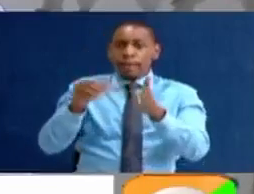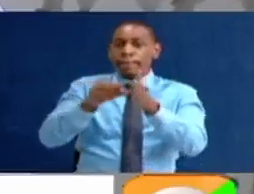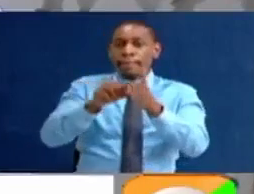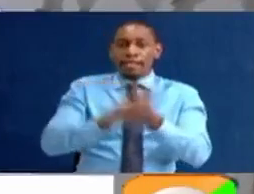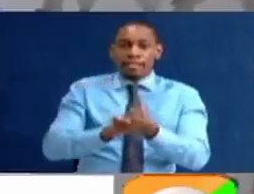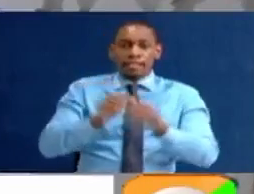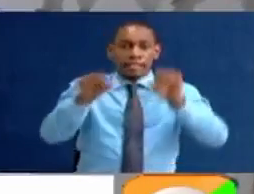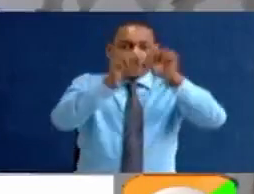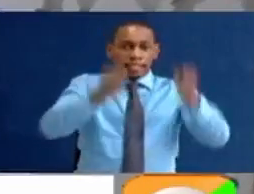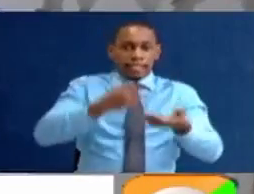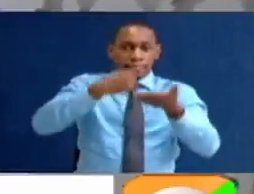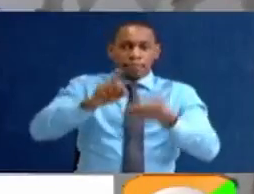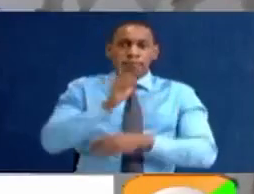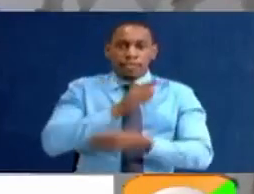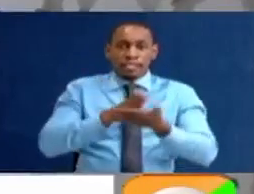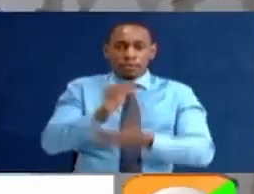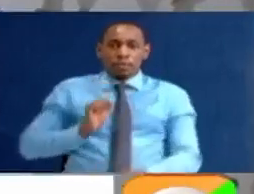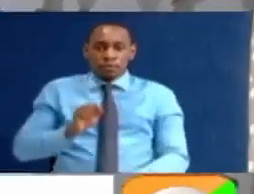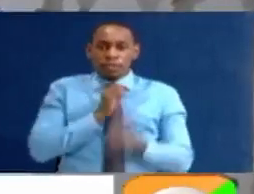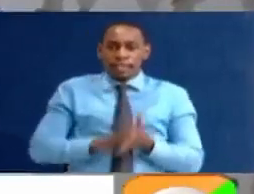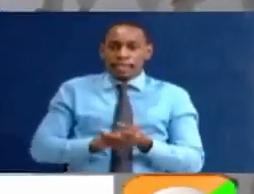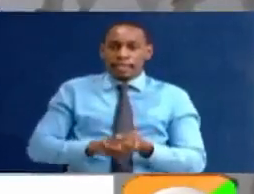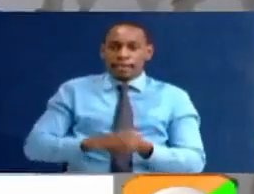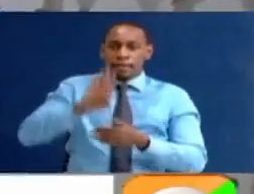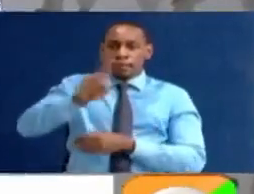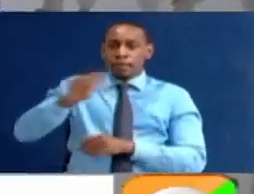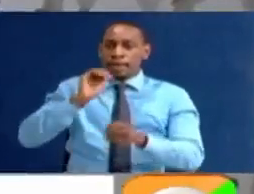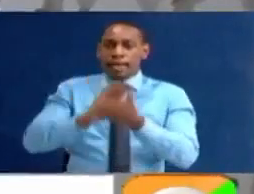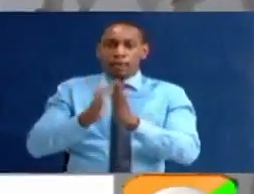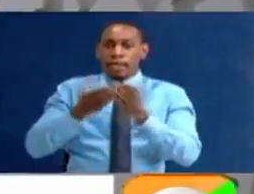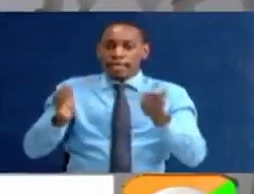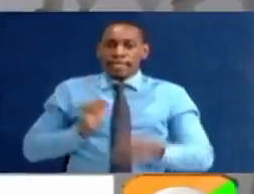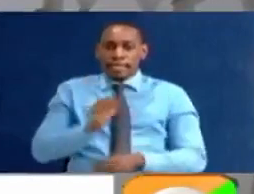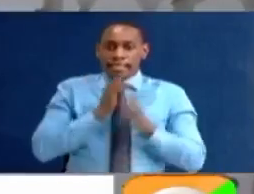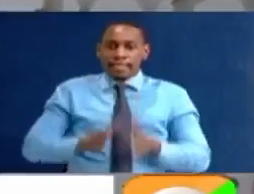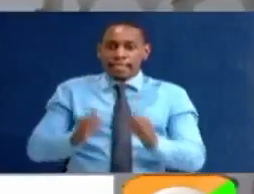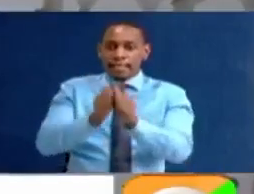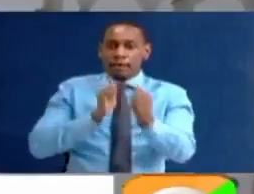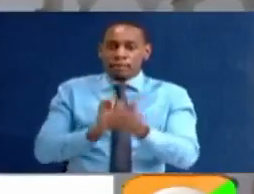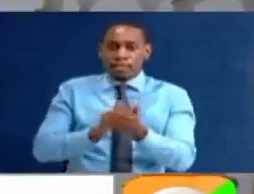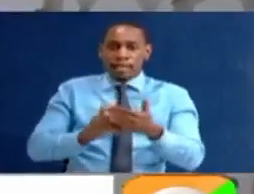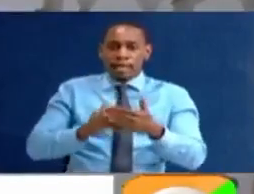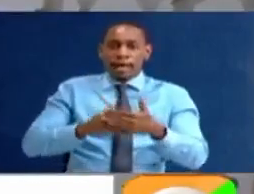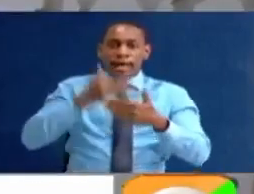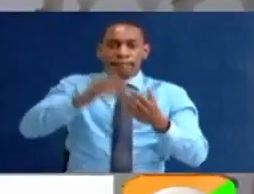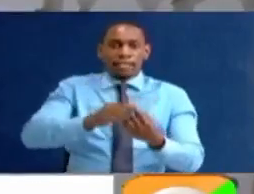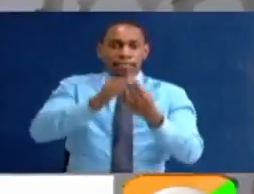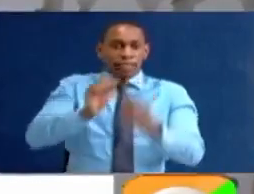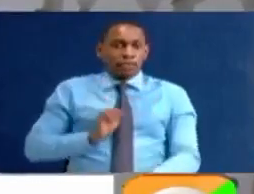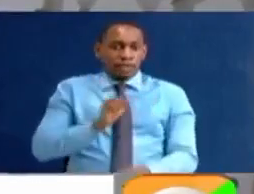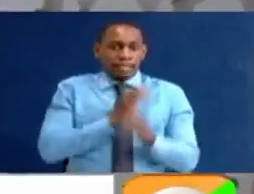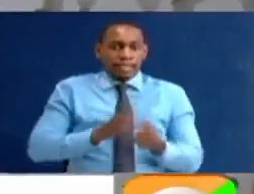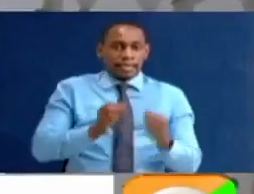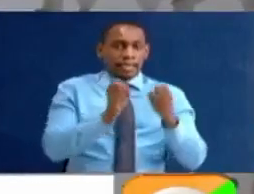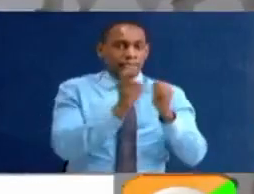huo uliidhinishwa na maseneta wa kaunti 41 na hakuna yeyote aliyepinga. Baada ya kamati maalum ya seneti ama maseneta